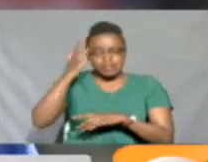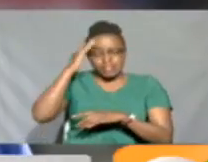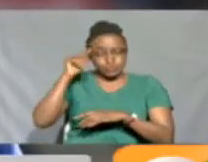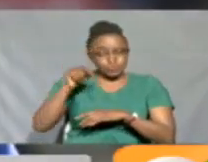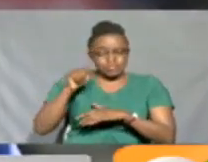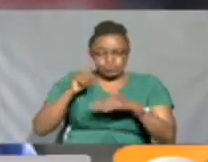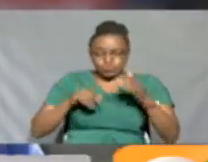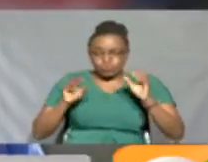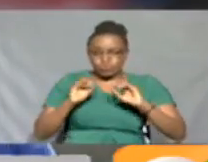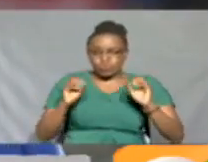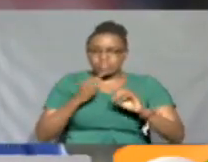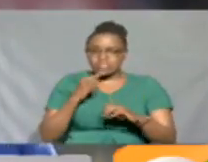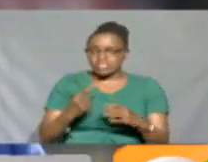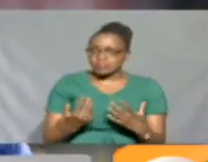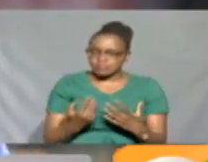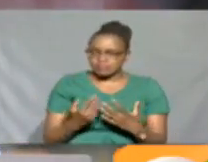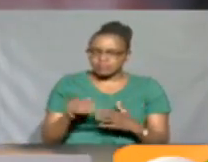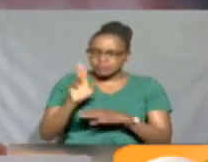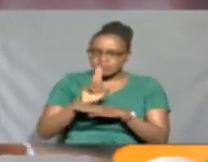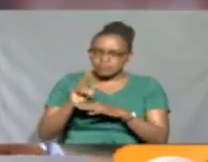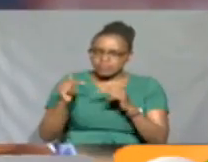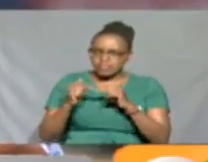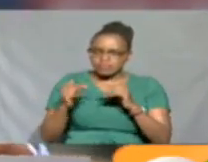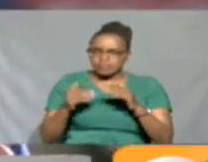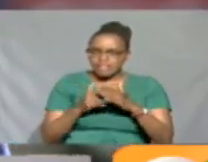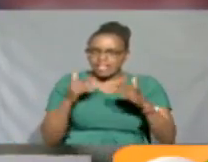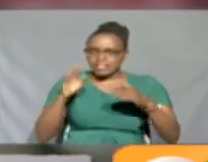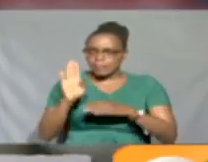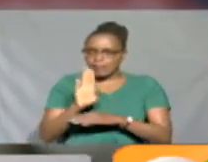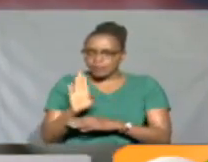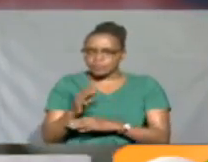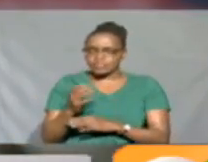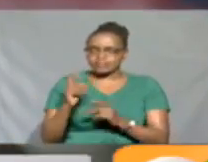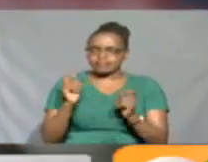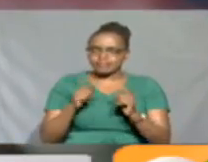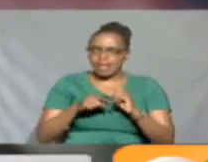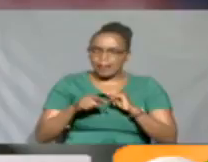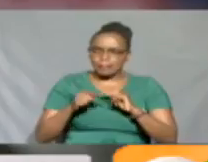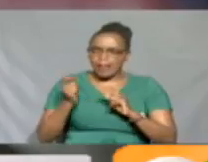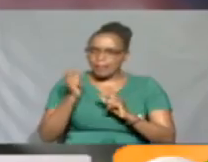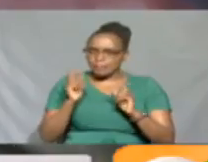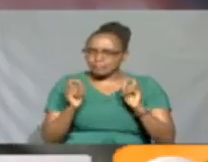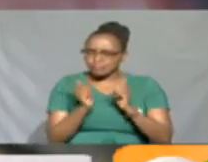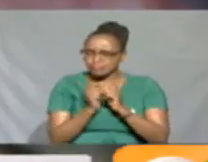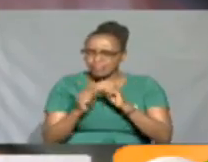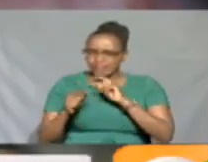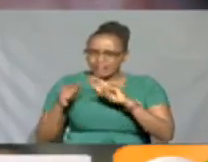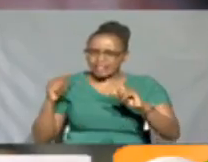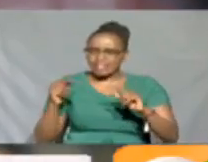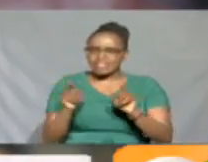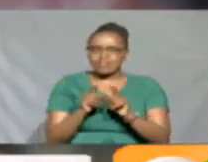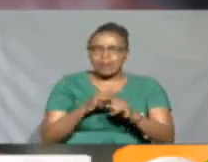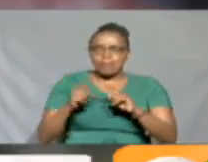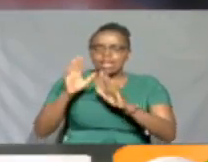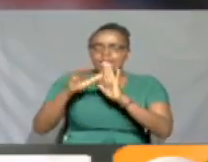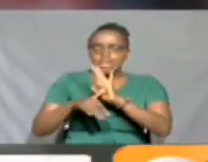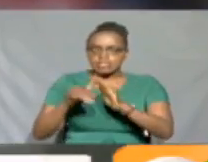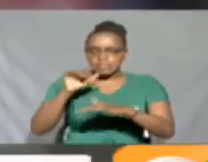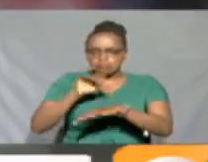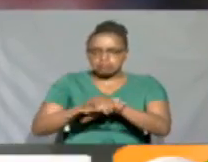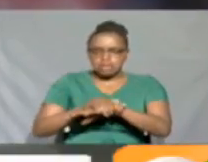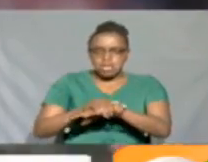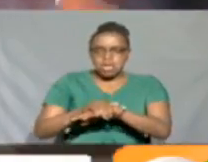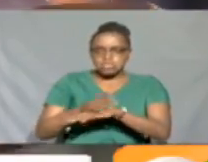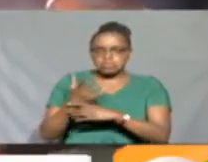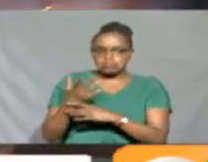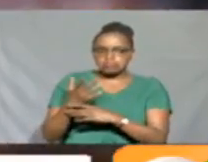nini. Wanamwambia tumia antibiotics, tumia painkillers, lakini baadaye wakuja gundua kwamba ni saratani baadaye,